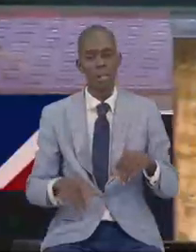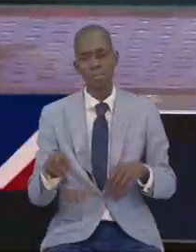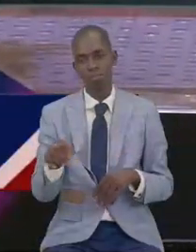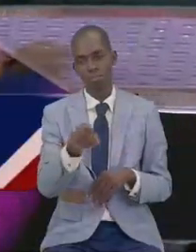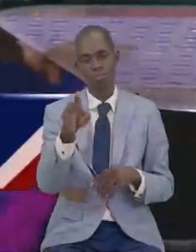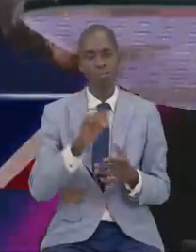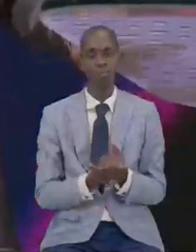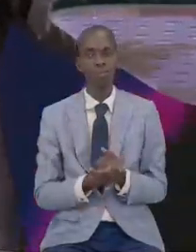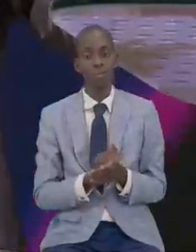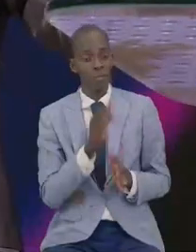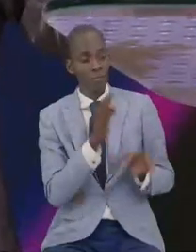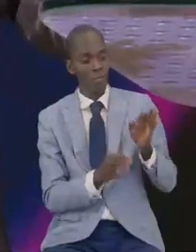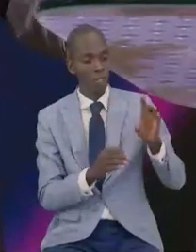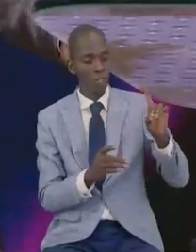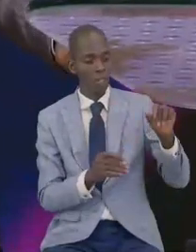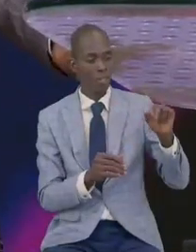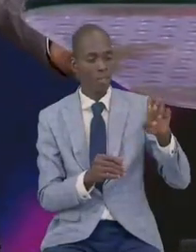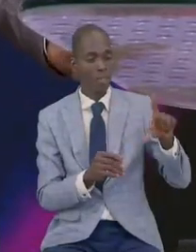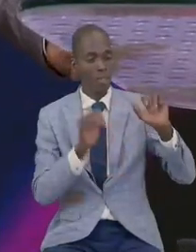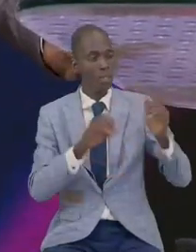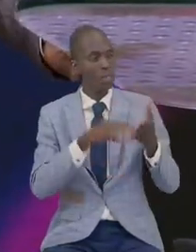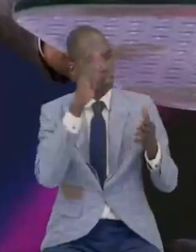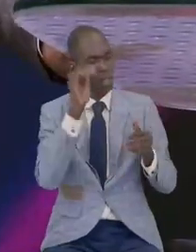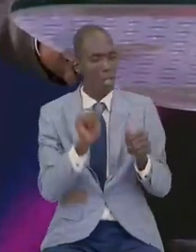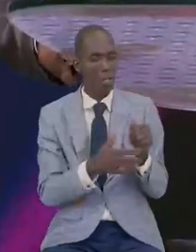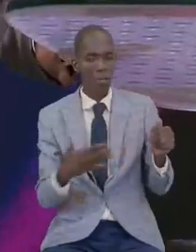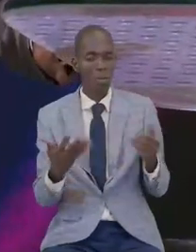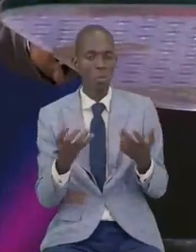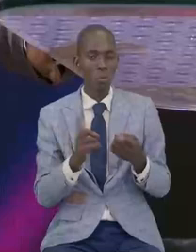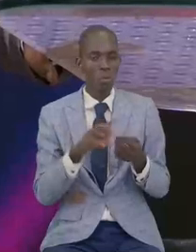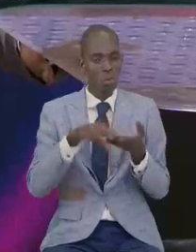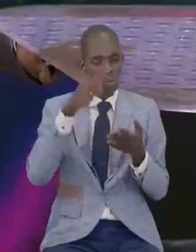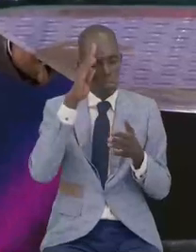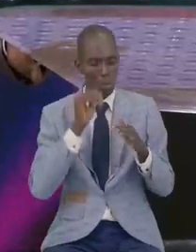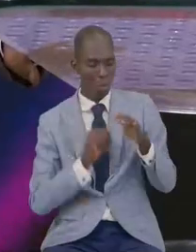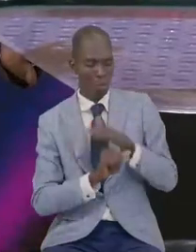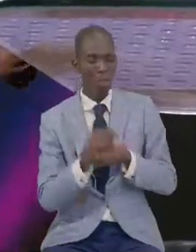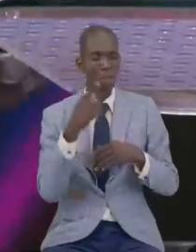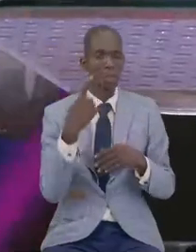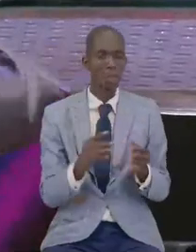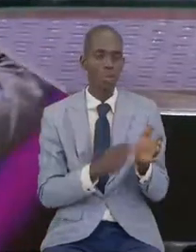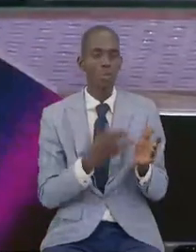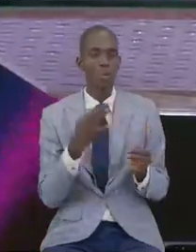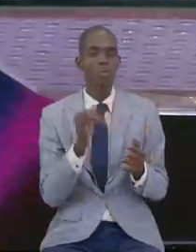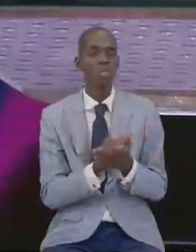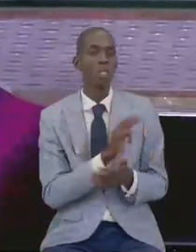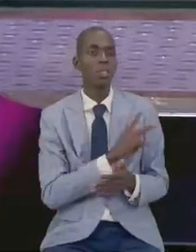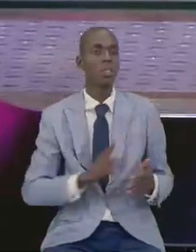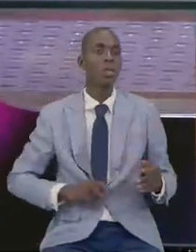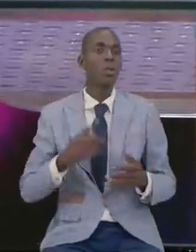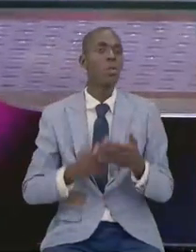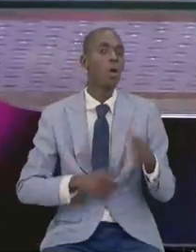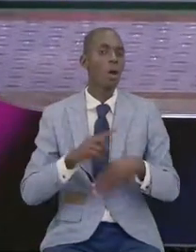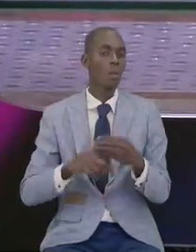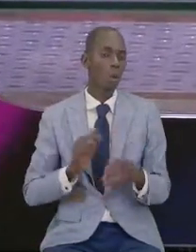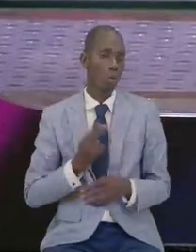Daniel pouvait apprendre tout ce qui a été enseigné à l'école du roi là, et nous qui sommes venus,